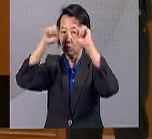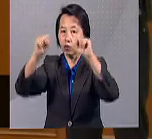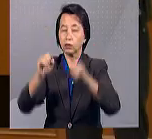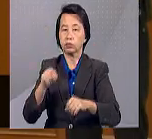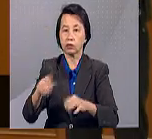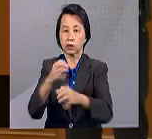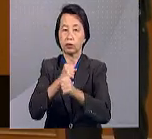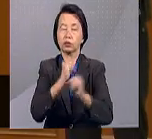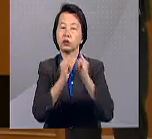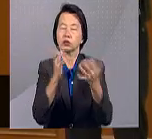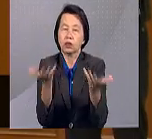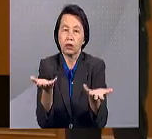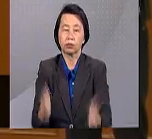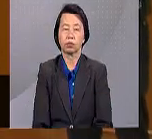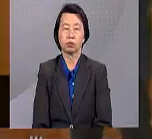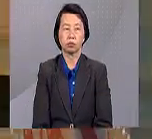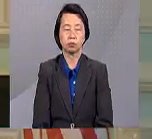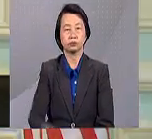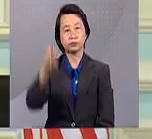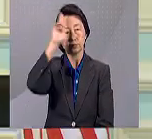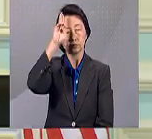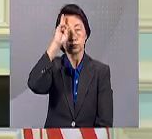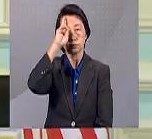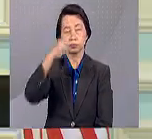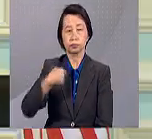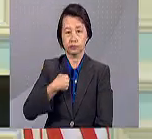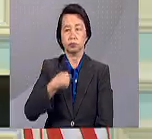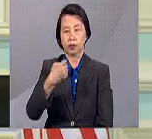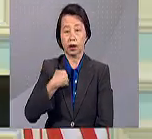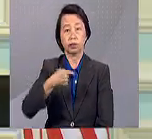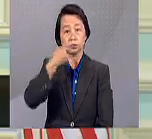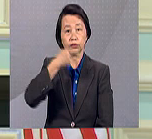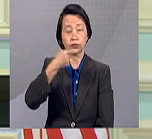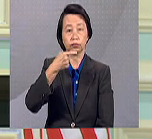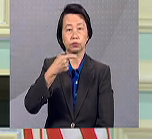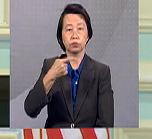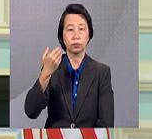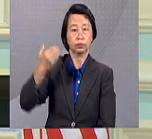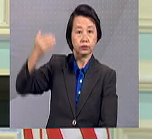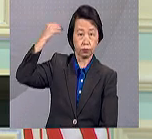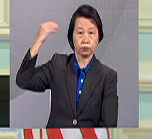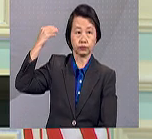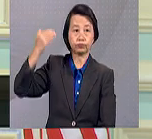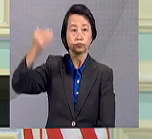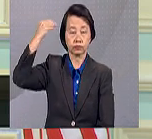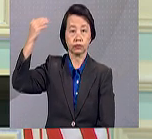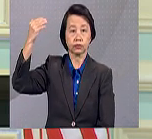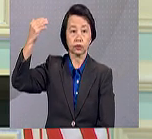mereka yang mendapat kerja? Seperti yang saya pernah sebutkan bahawa